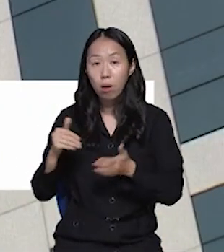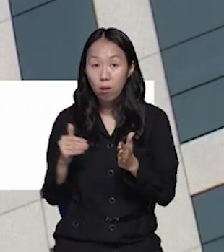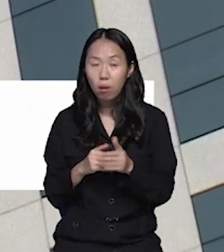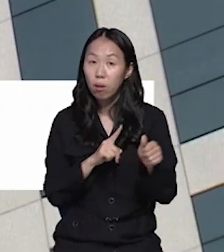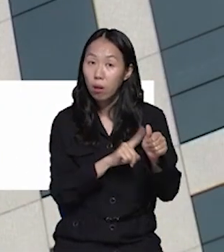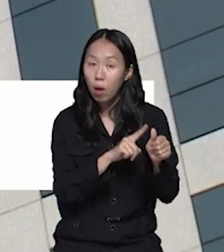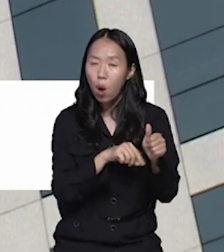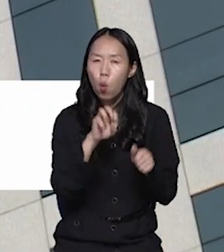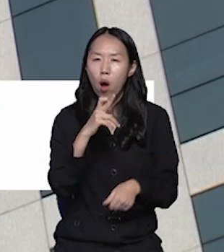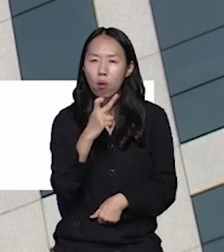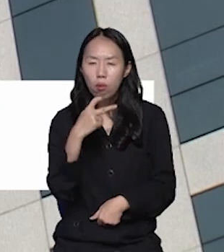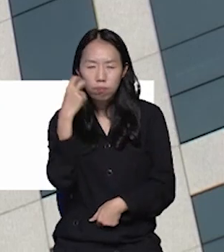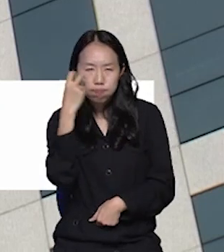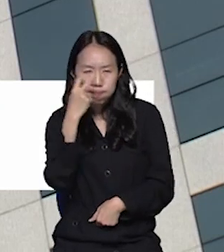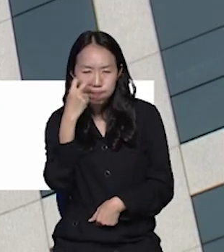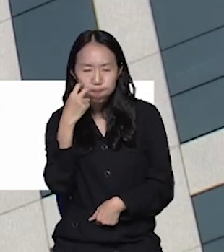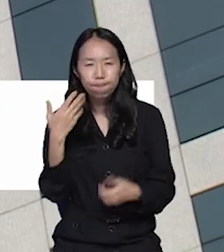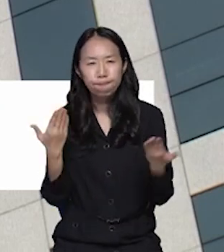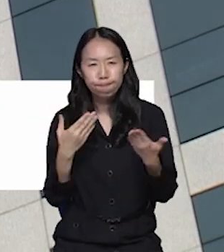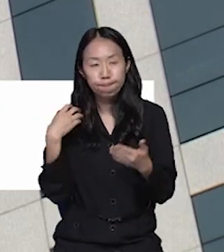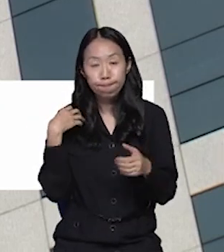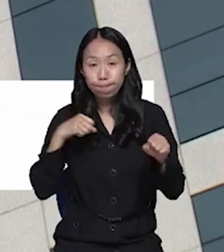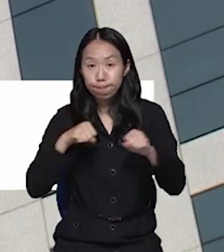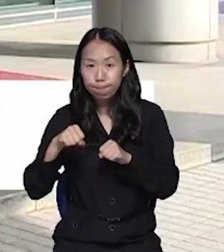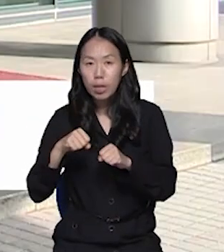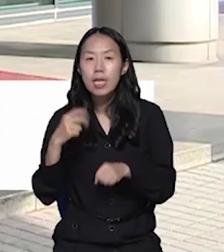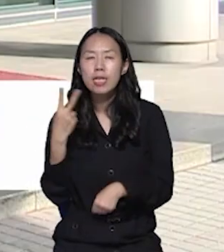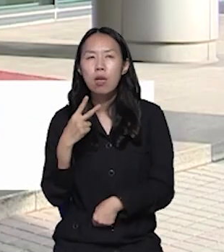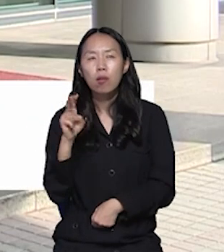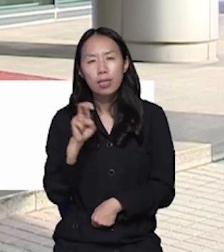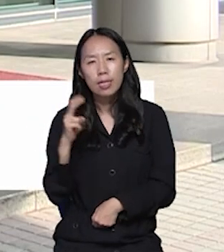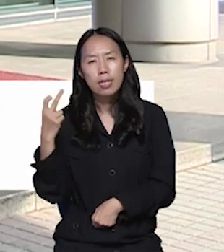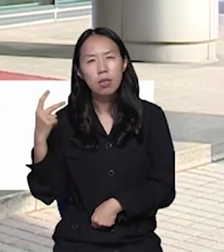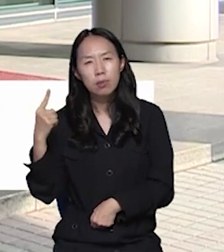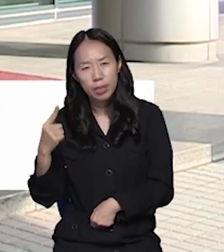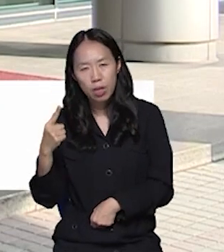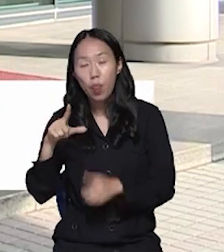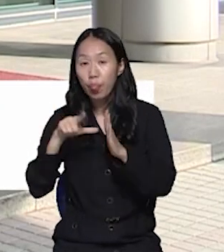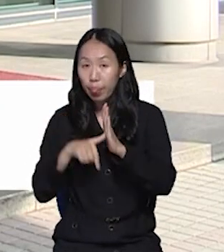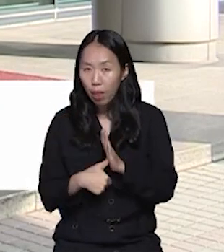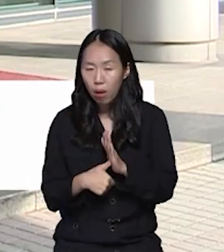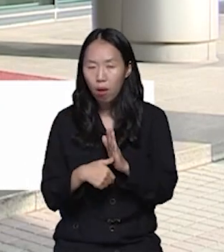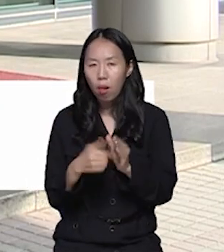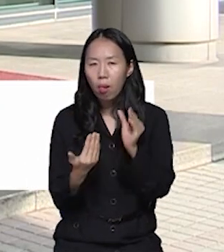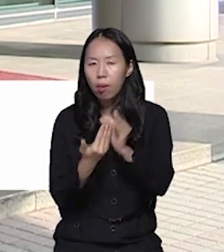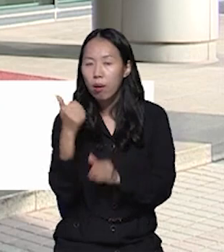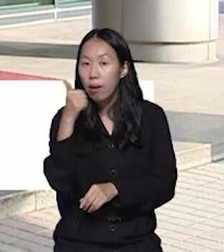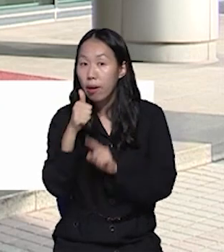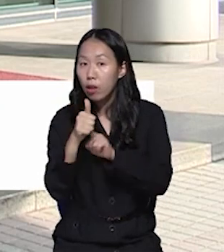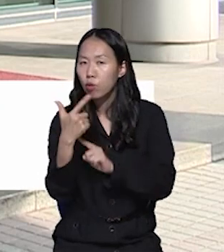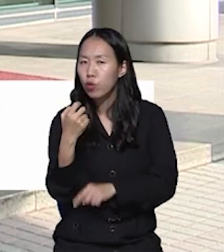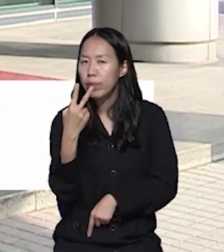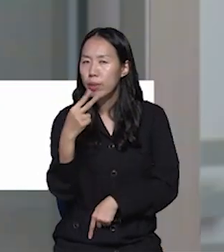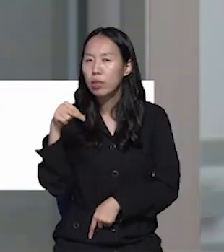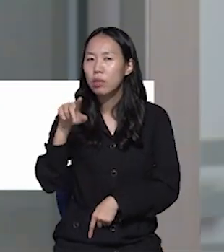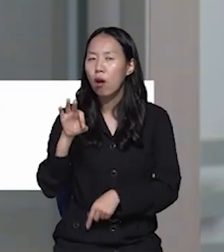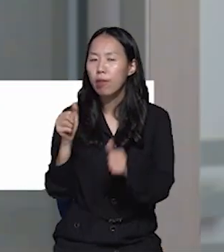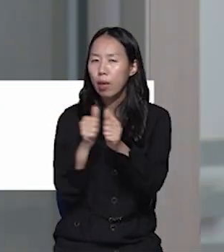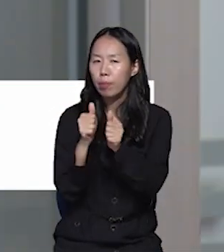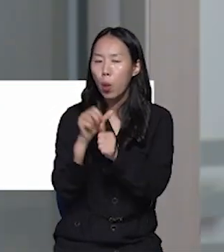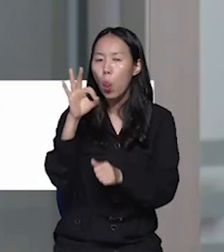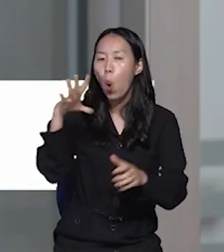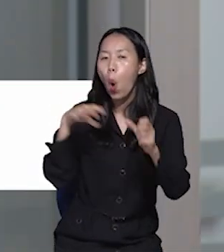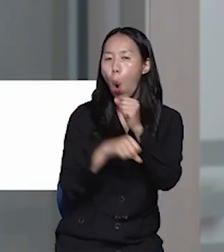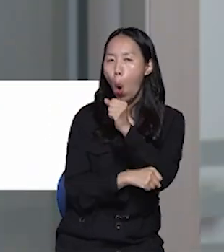경정은 광산서 수사 과장으로 재직하던 지난 2020년에서 2021년 사건 브로커인 예순 두살 성모 씨로부터 뇌물을